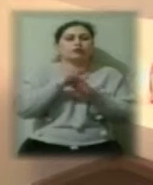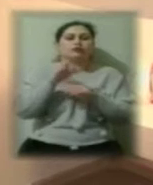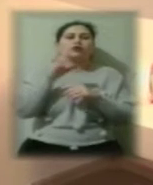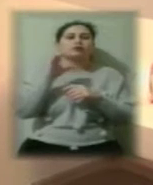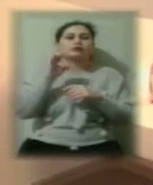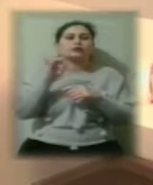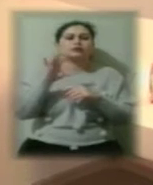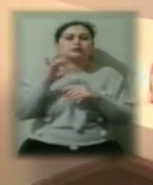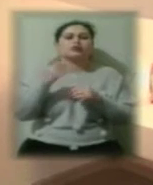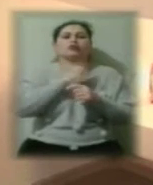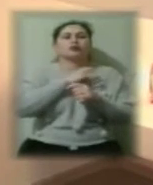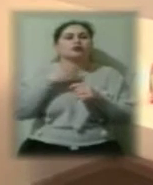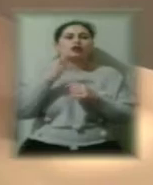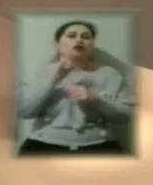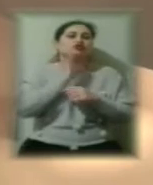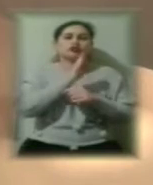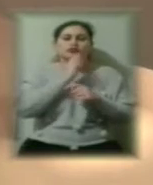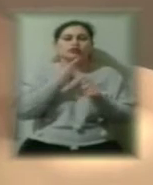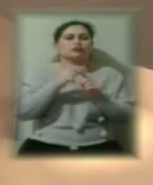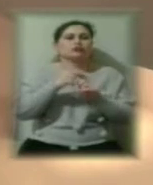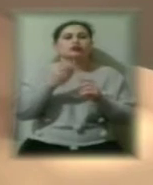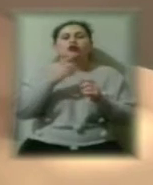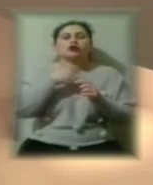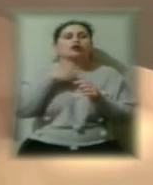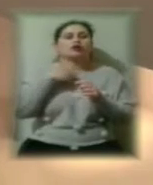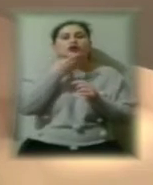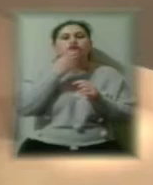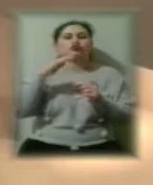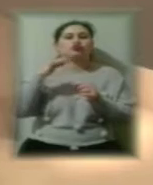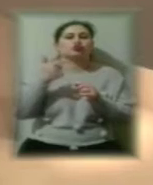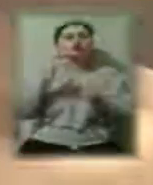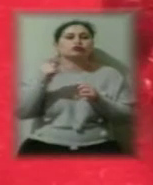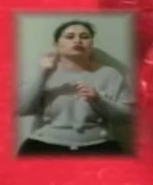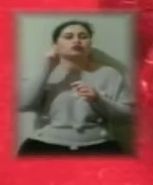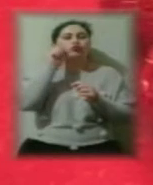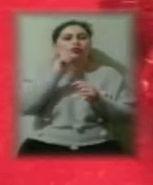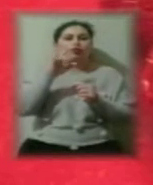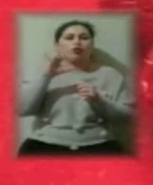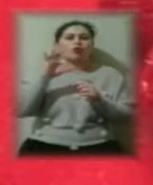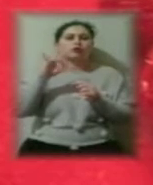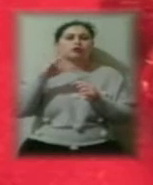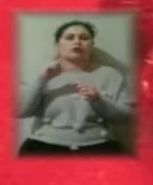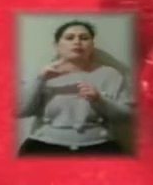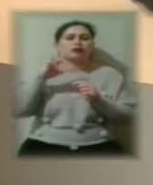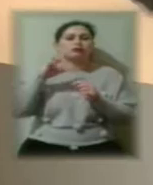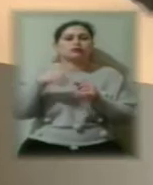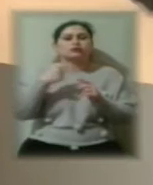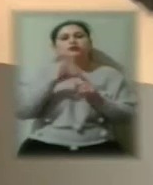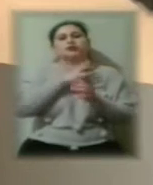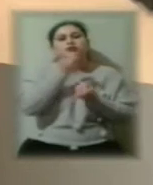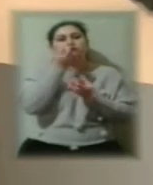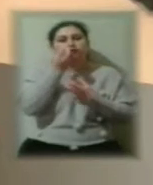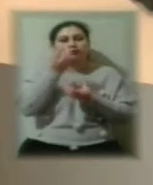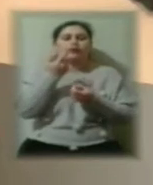прикраси для жінок. Це були чарівні джгути з українським орнаментом, це були квіти,